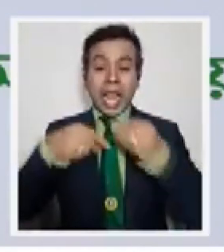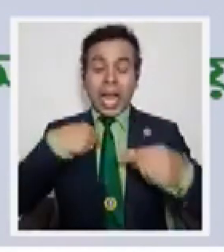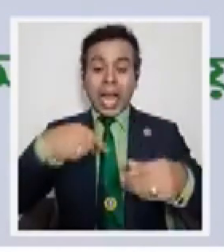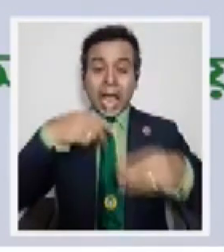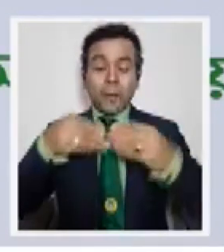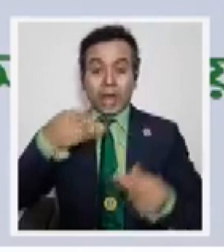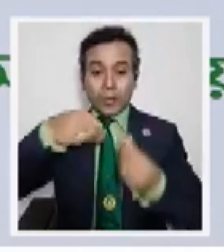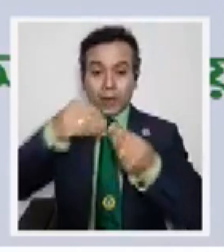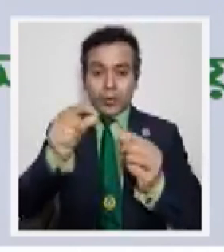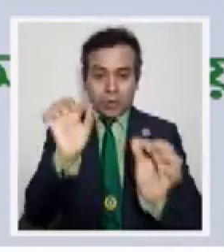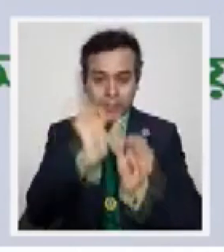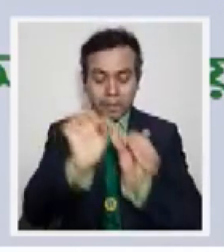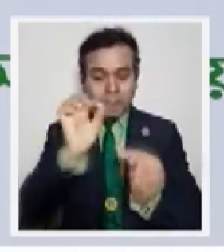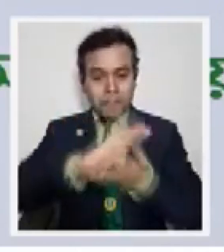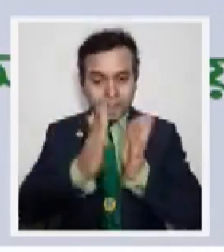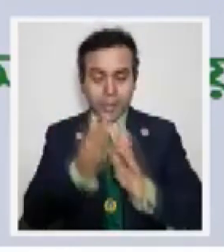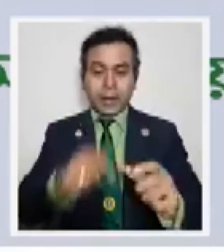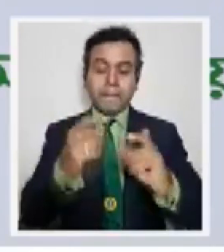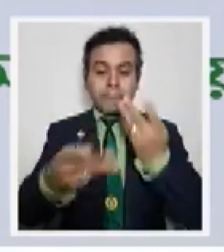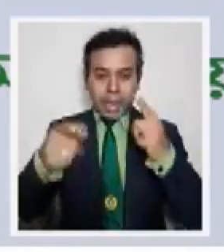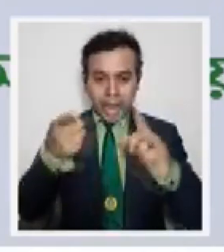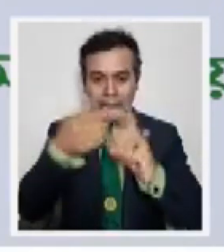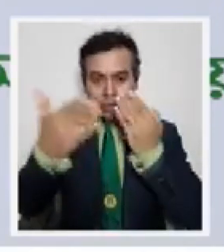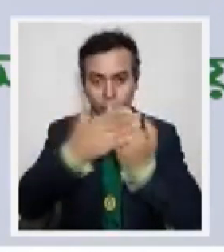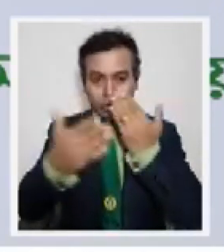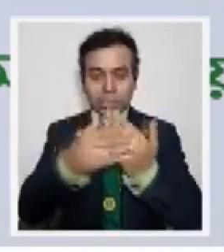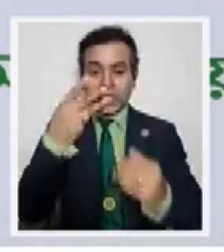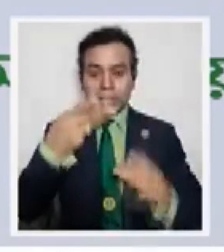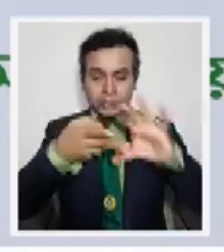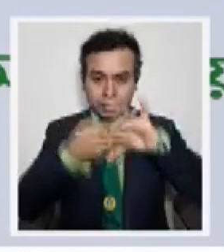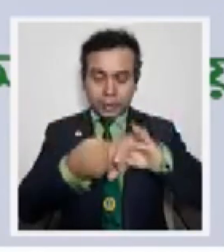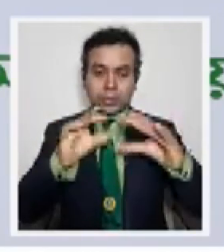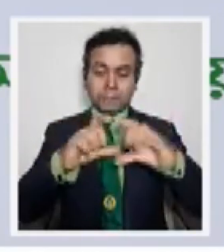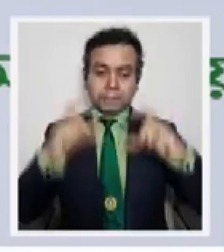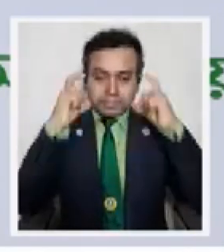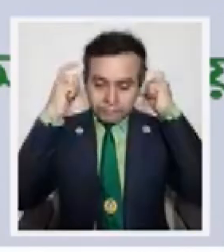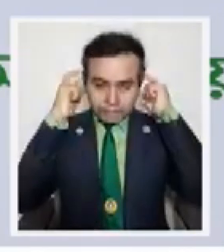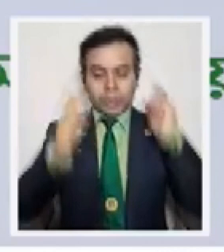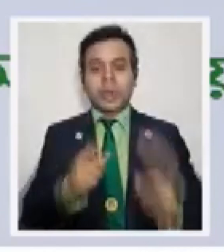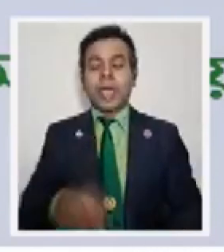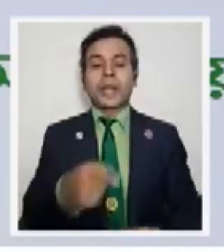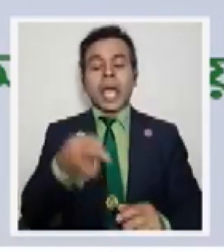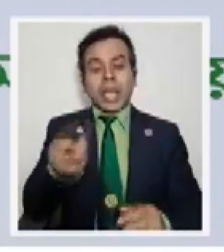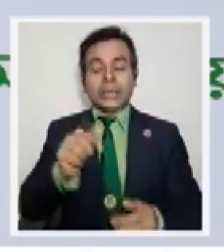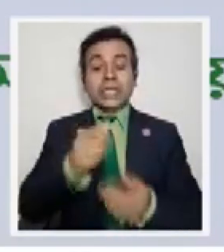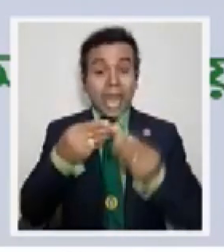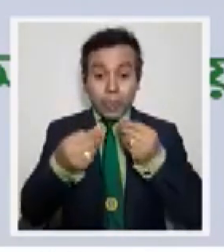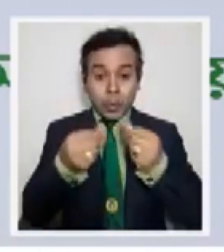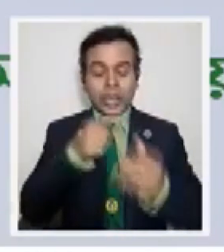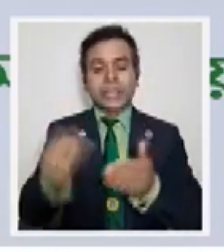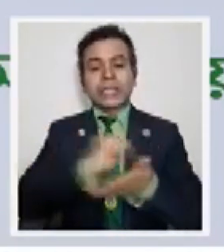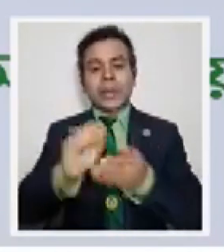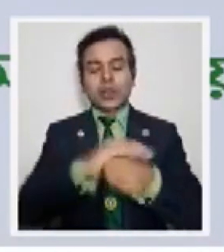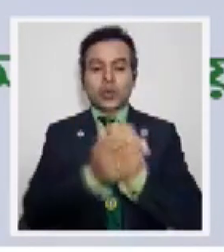হলো যে প্রত্যেকেই মাস্ক পরতে হবে এবং বাসায় তৈরি 3 স্তর বিশিষ্ট কাপড়ের তৈরি মাস্ক ব্যবহার করা